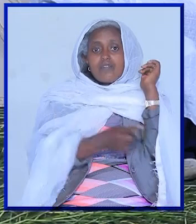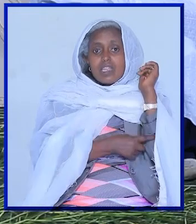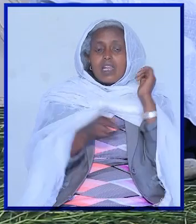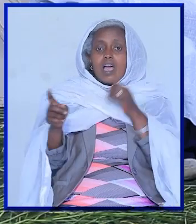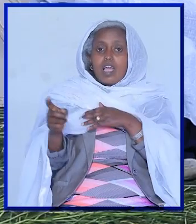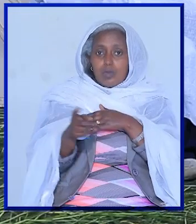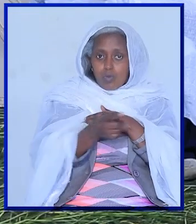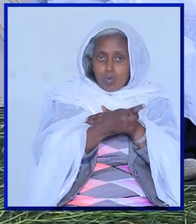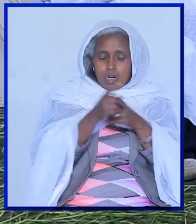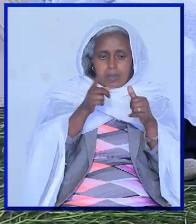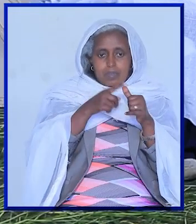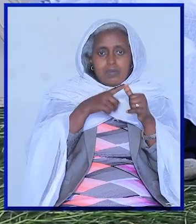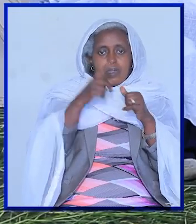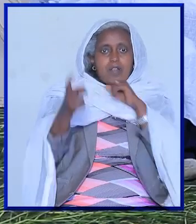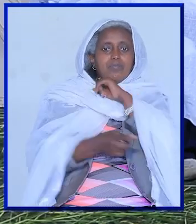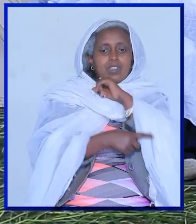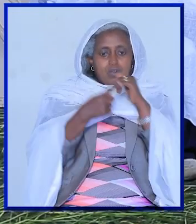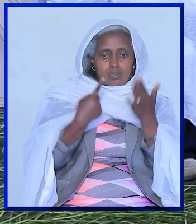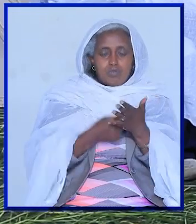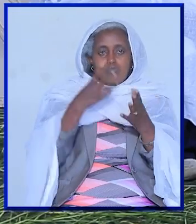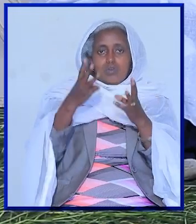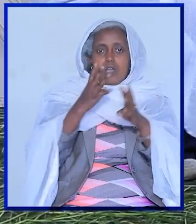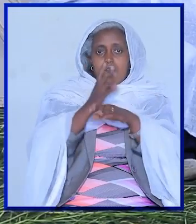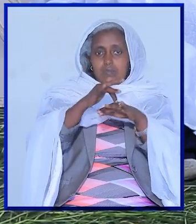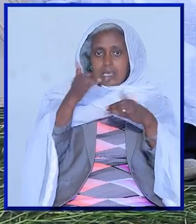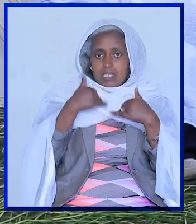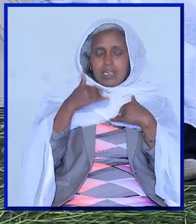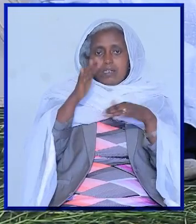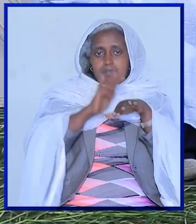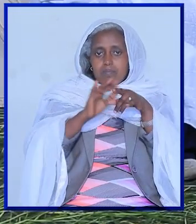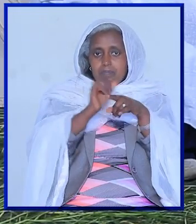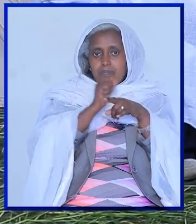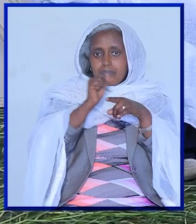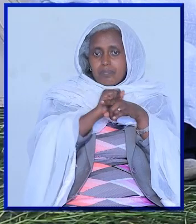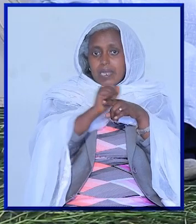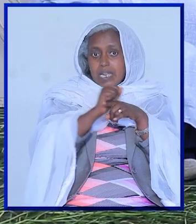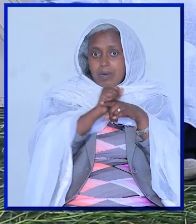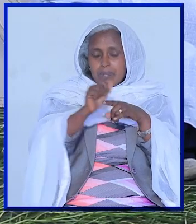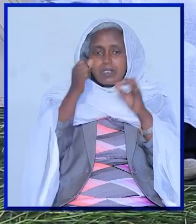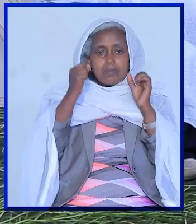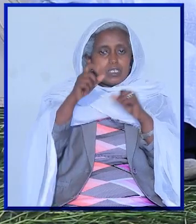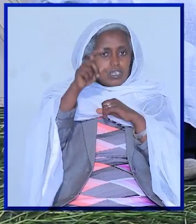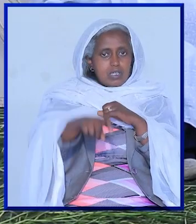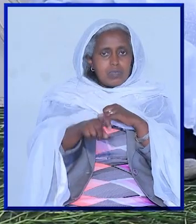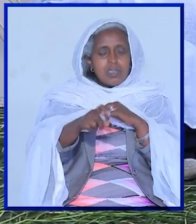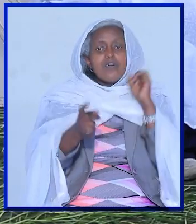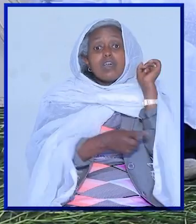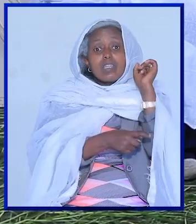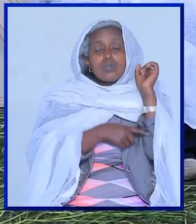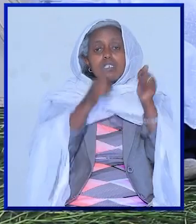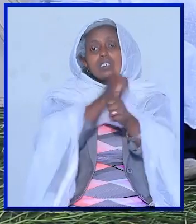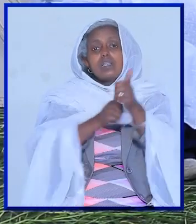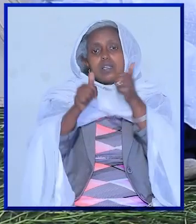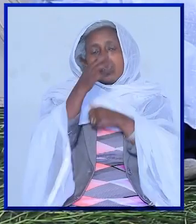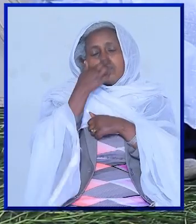ከመሆን መጀመሪያ ፈተናውን እዚሁ ዓለም ላይ ያለን መለማመድ መቻል፣ ፈተናዎቻችንን ለማለፍ